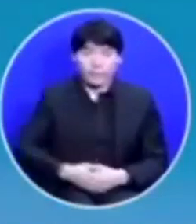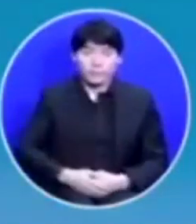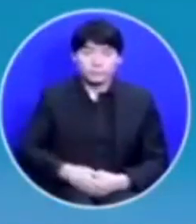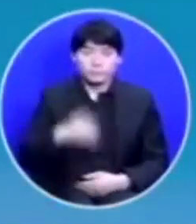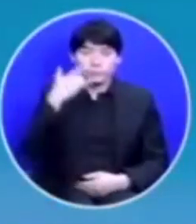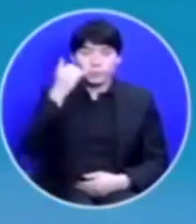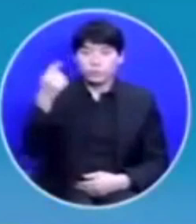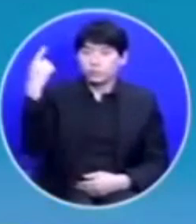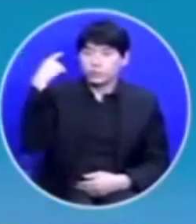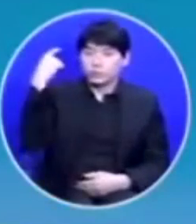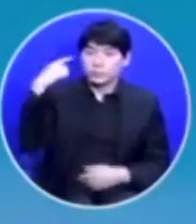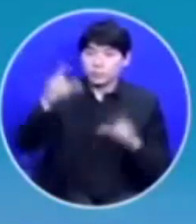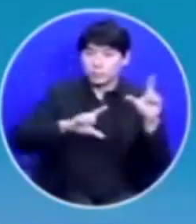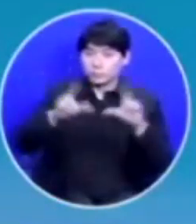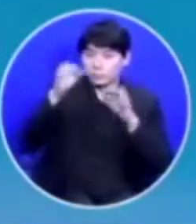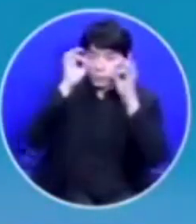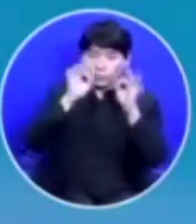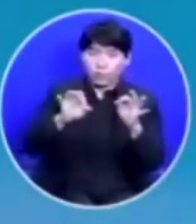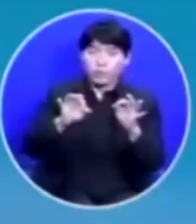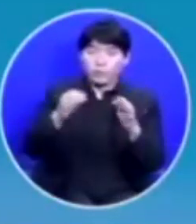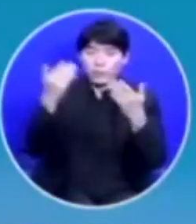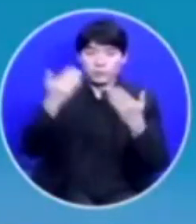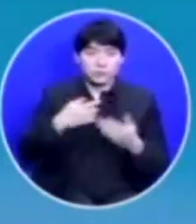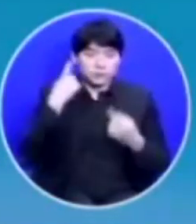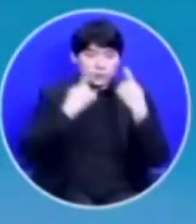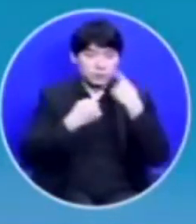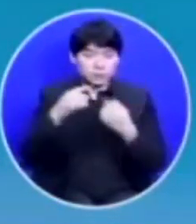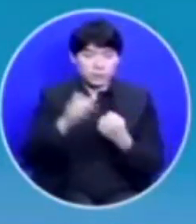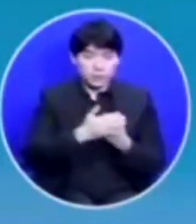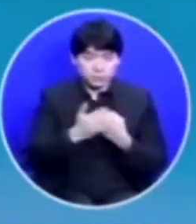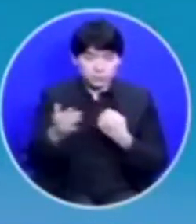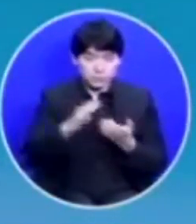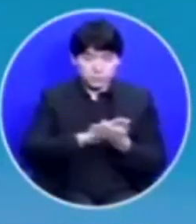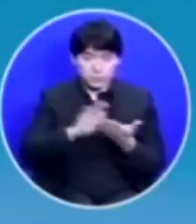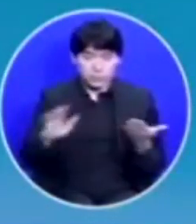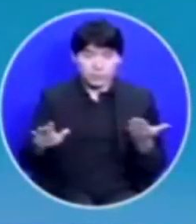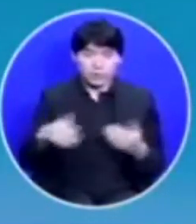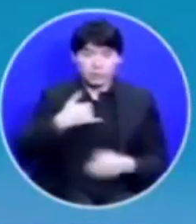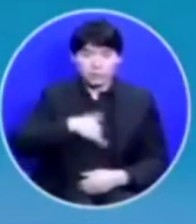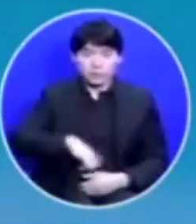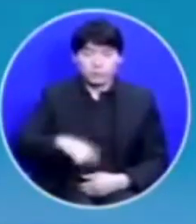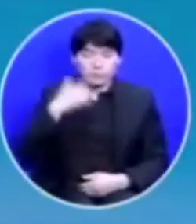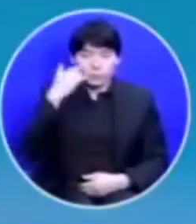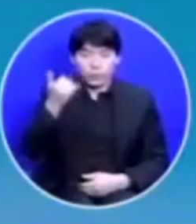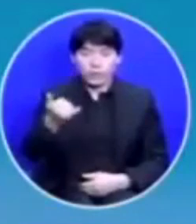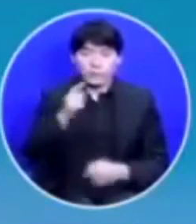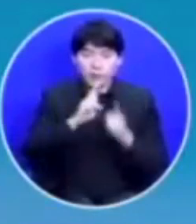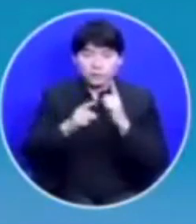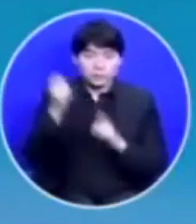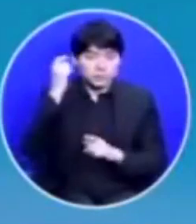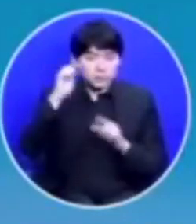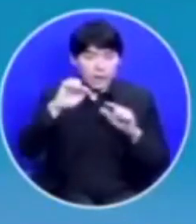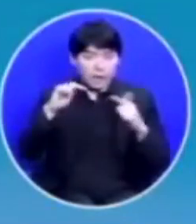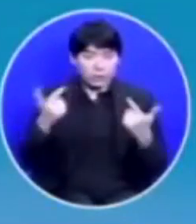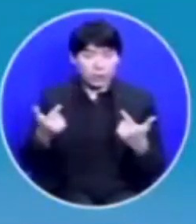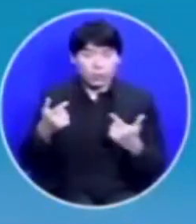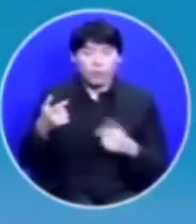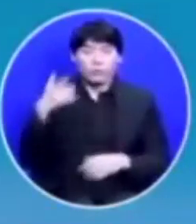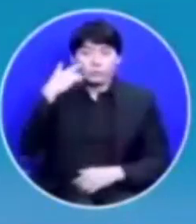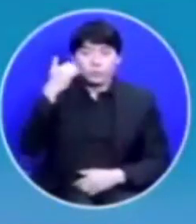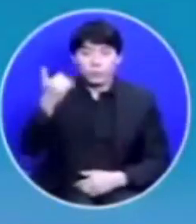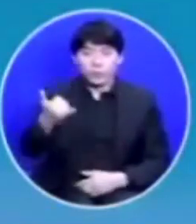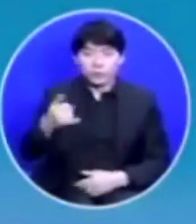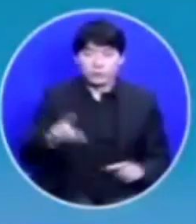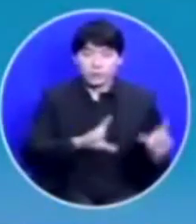부모의 뒷모습을 보고 받은 상처 때문입니다 자녀들은 부모가 하는 말을 듣지 않고 부모가 살아 가는